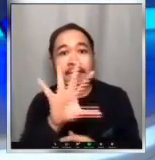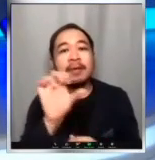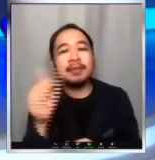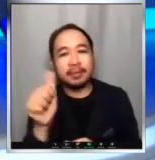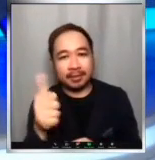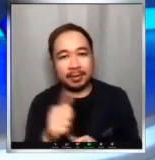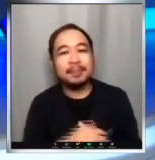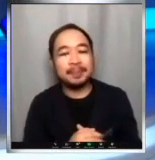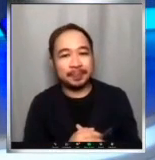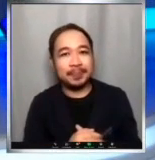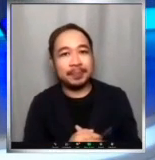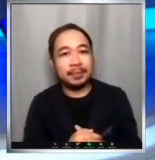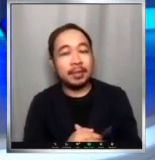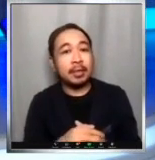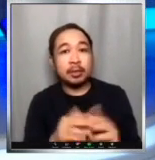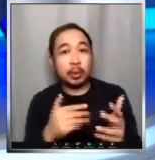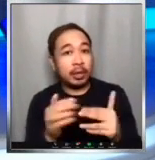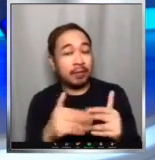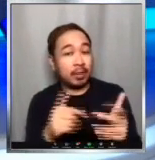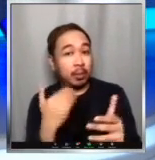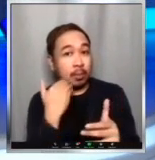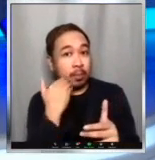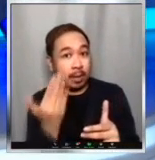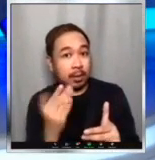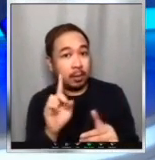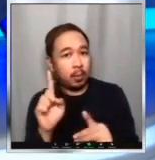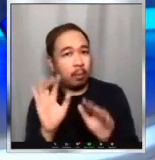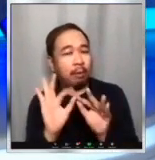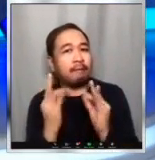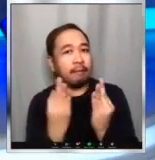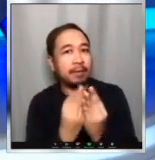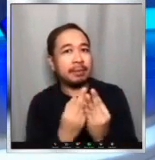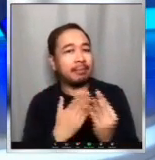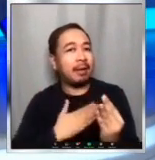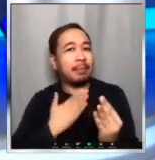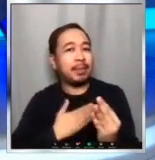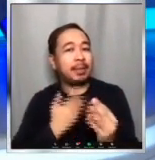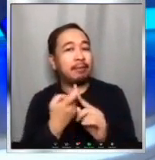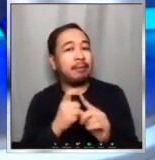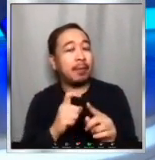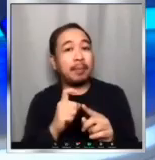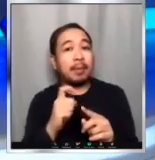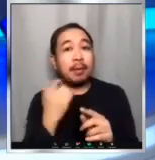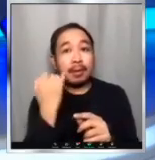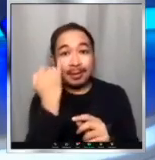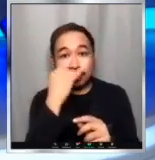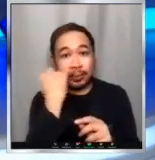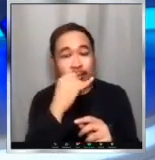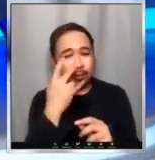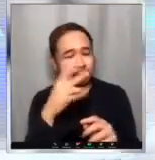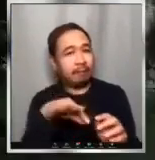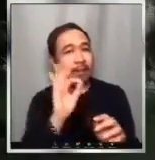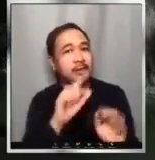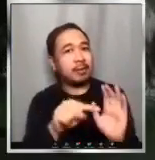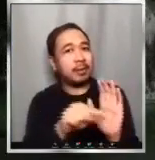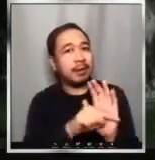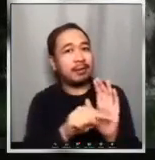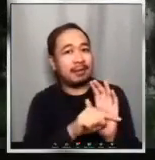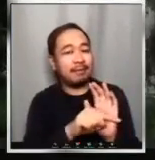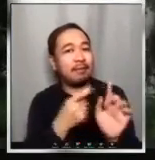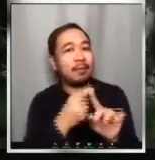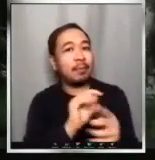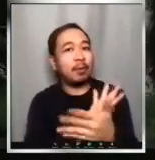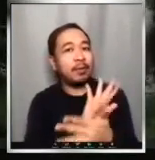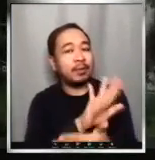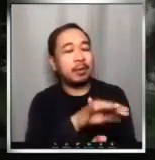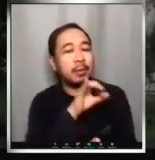Bagamat namatayan, ikinatuwa na isang pamilya sa Mina, Iloilo na negatibo sa COVID-19 ang kanilang lola. October 5, nang dalhin